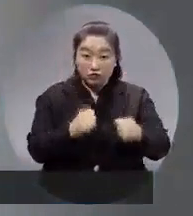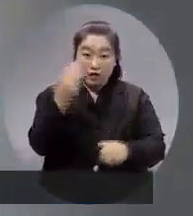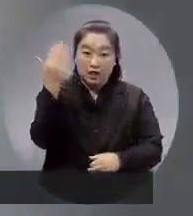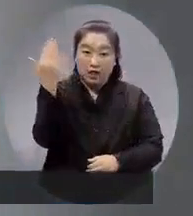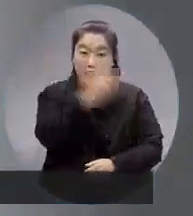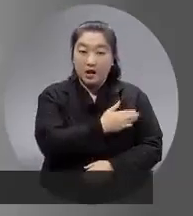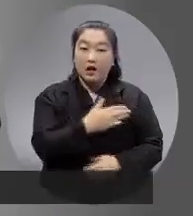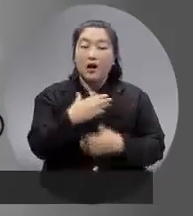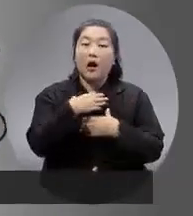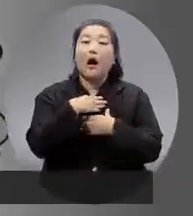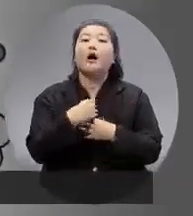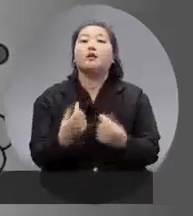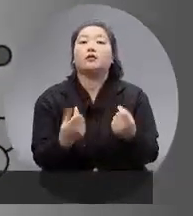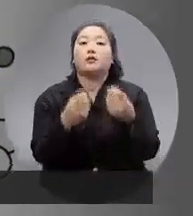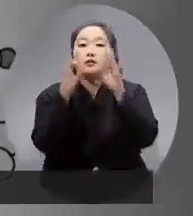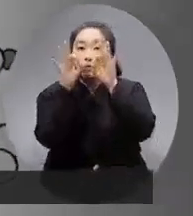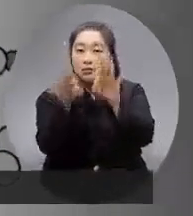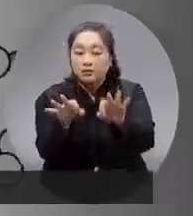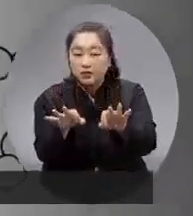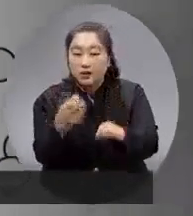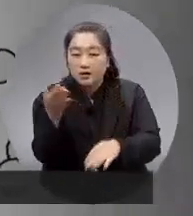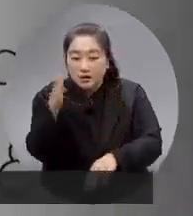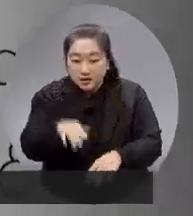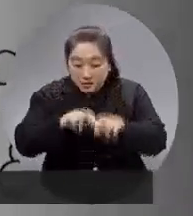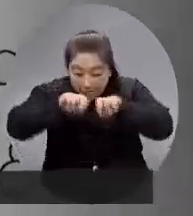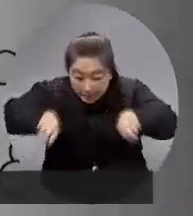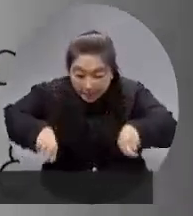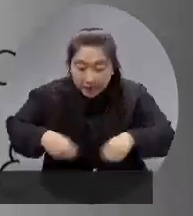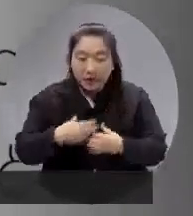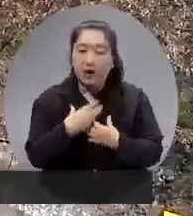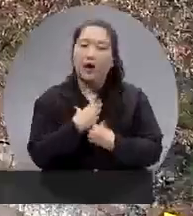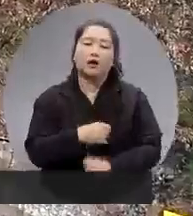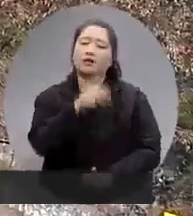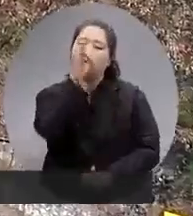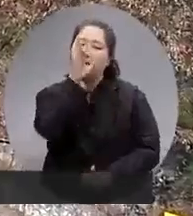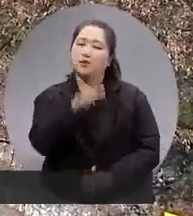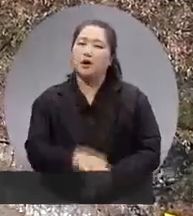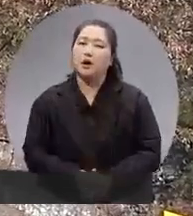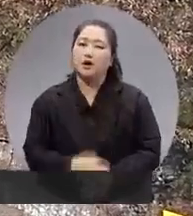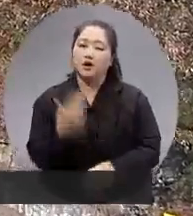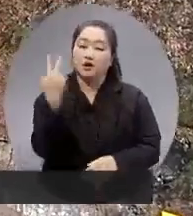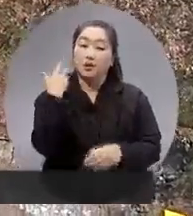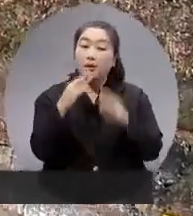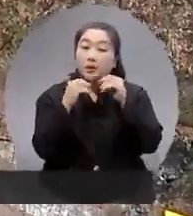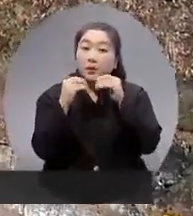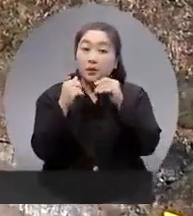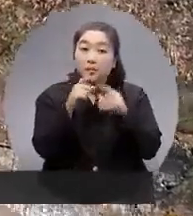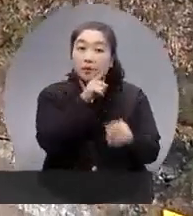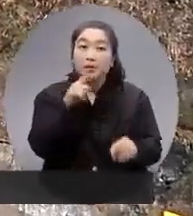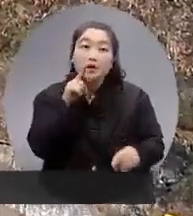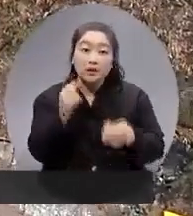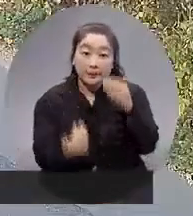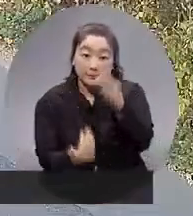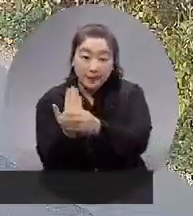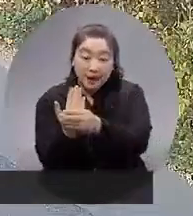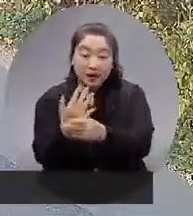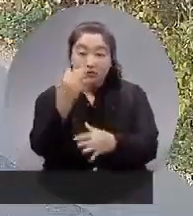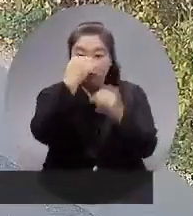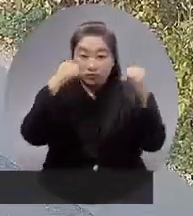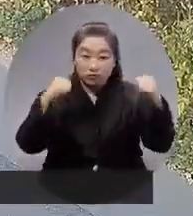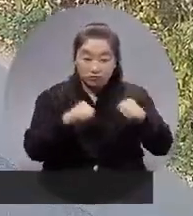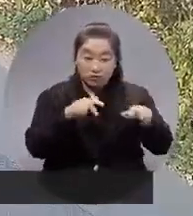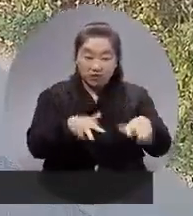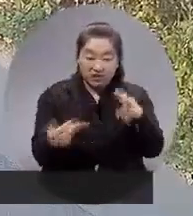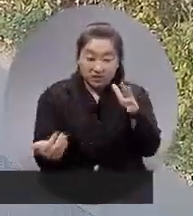안전한 것처럼 보입니다 하지만 안심할 수 없습니다 지난 주말 괴산에서 난 지진을 비롯해 충북에서는